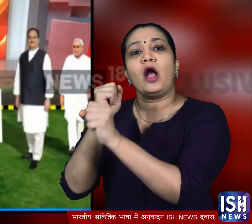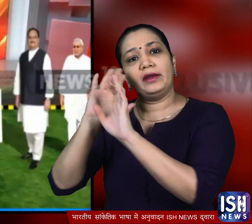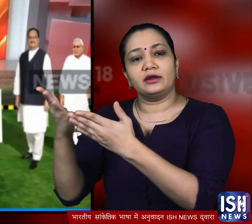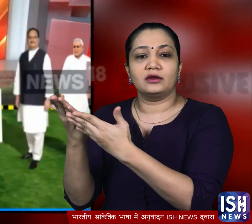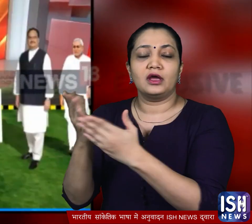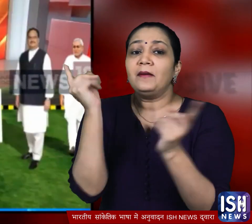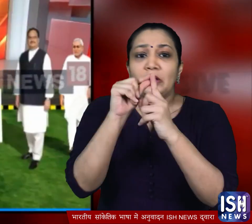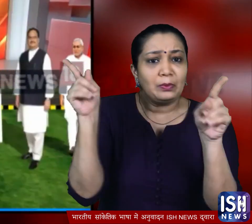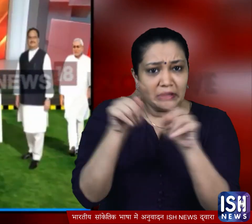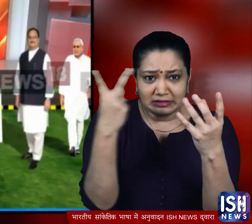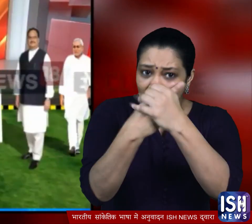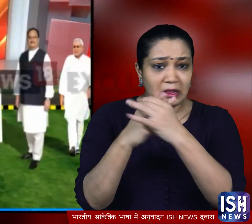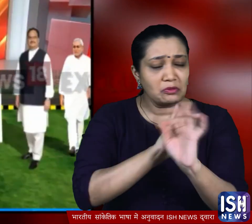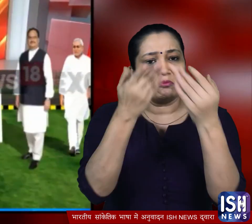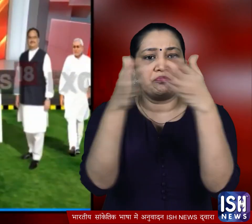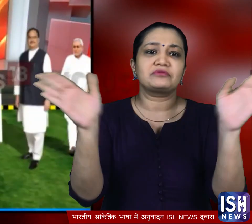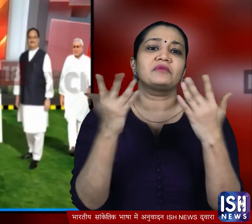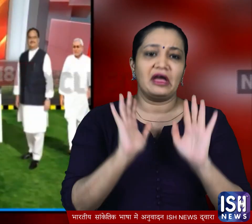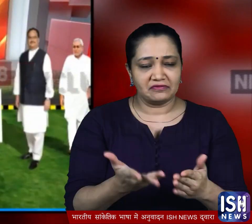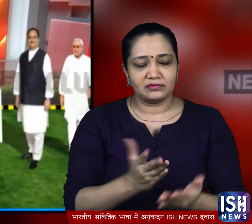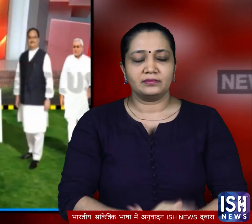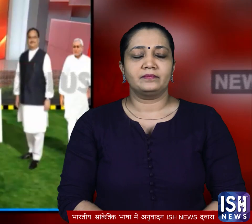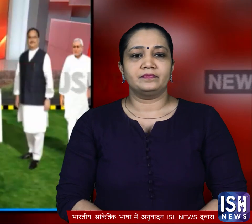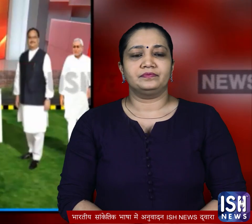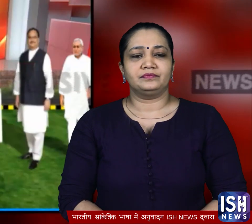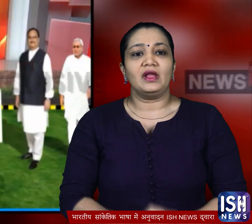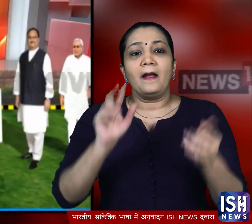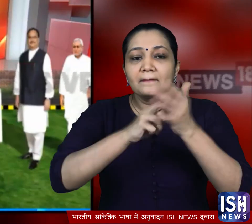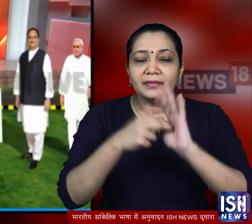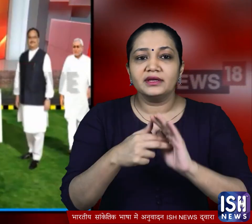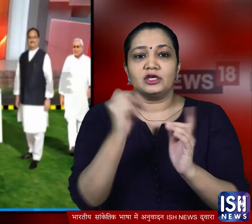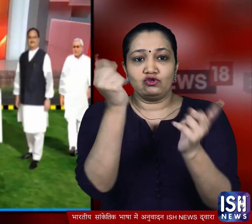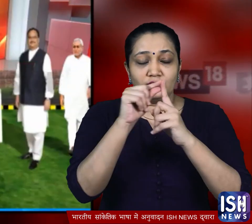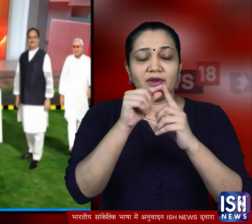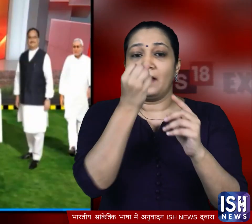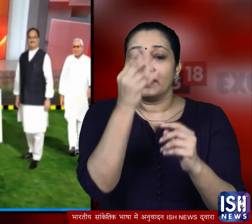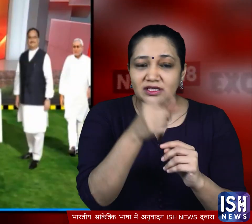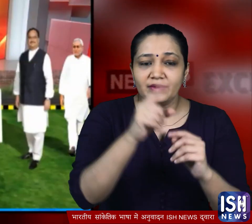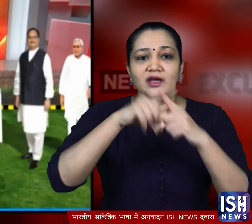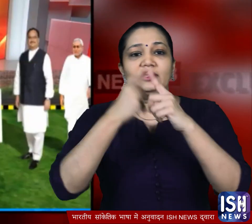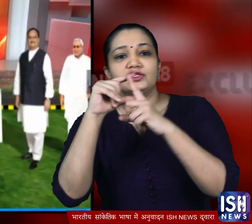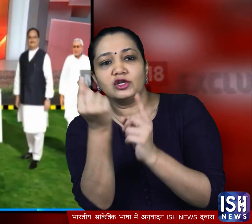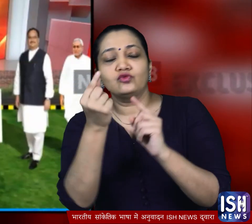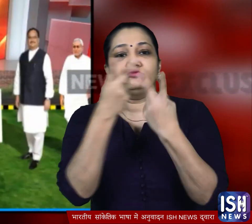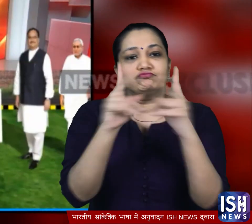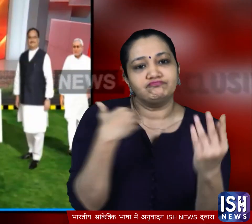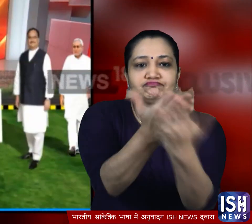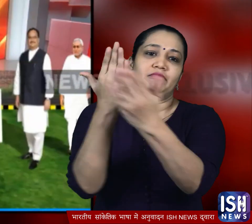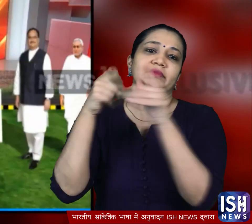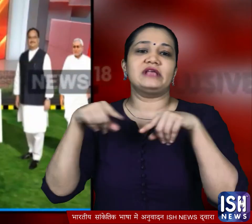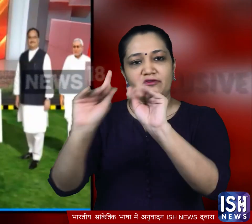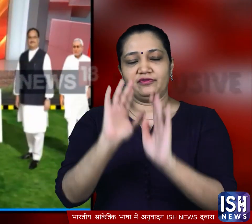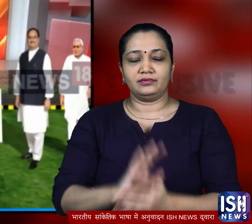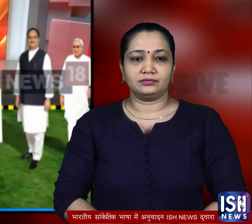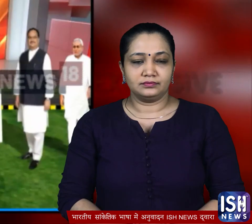इसके बाद भी उत्तर प्रदेश चुनाव में दोनों पार्टियों के बीच गठबंधन नहीं हो सका, जिसका मतलब यह कि यूपी में बीजेपी और जेडीयू चुनावी मैदान में अलग